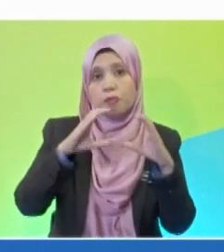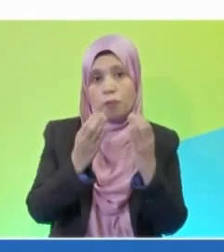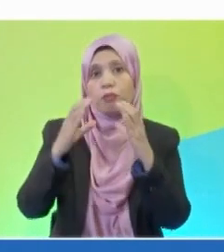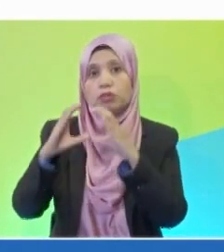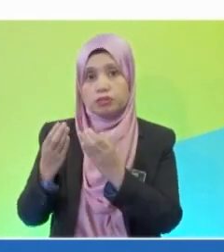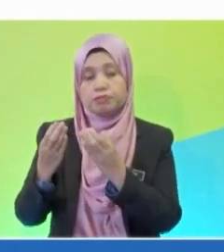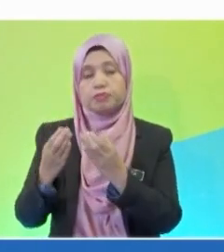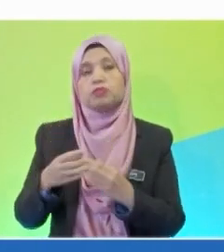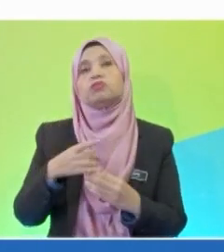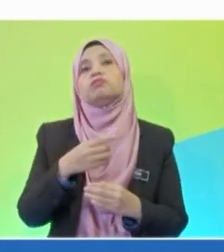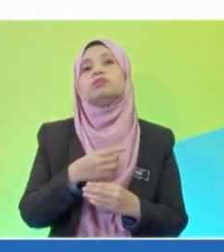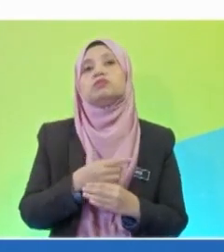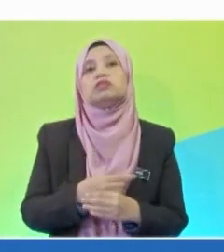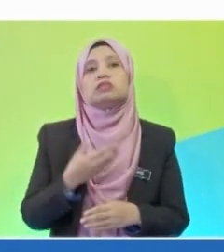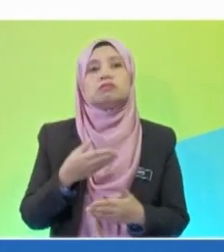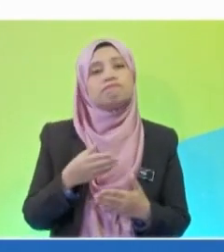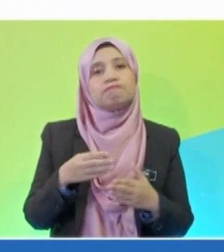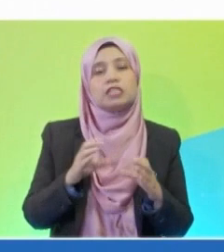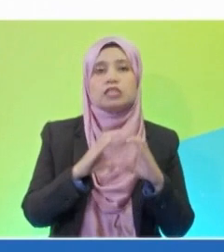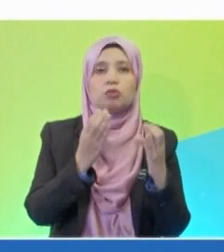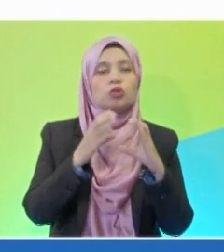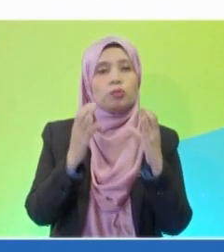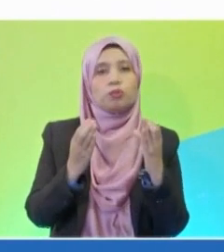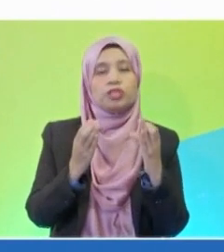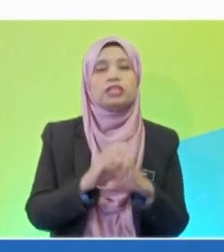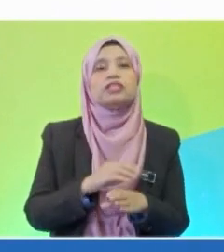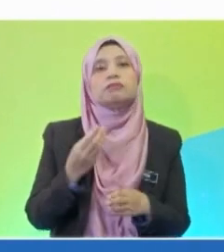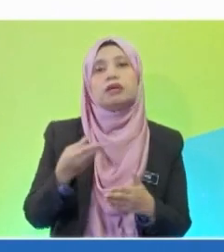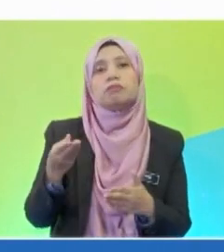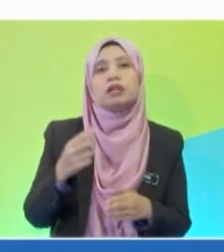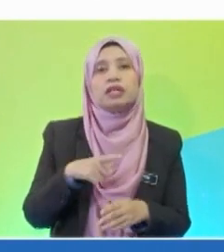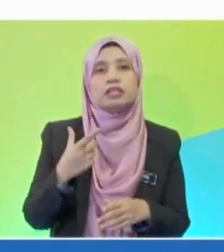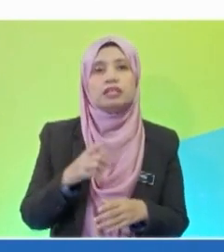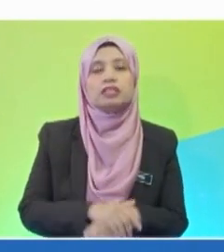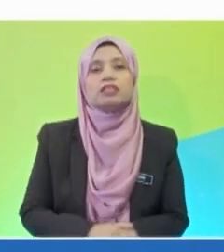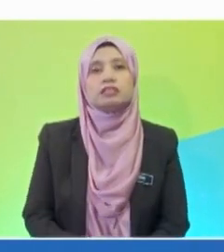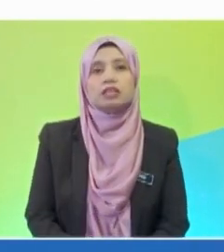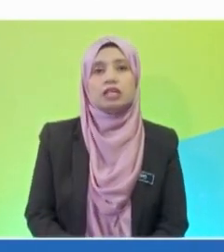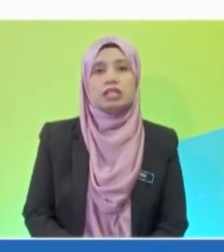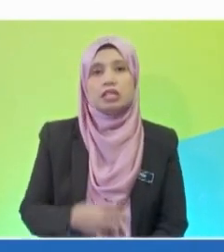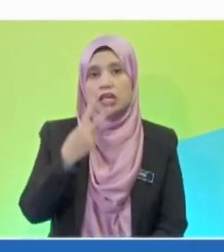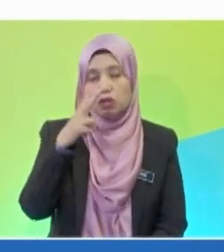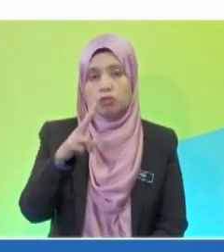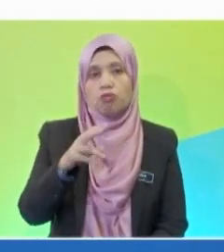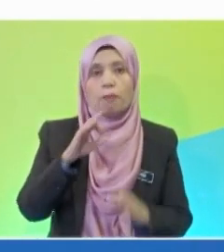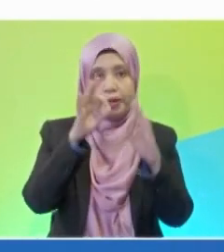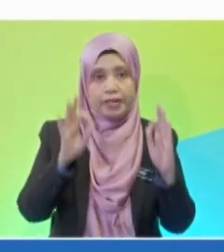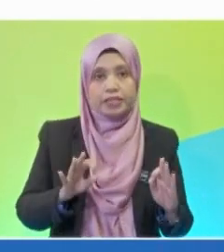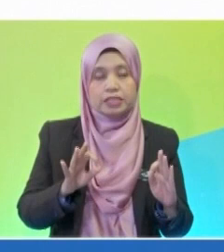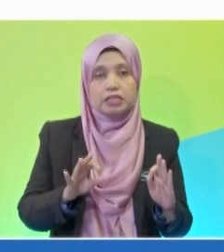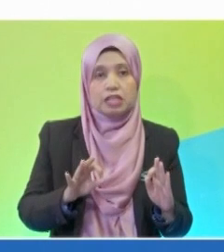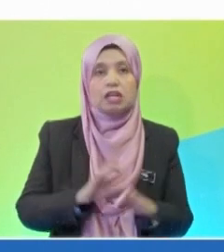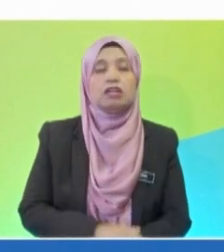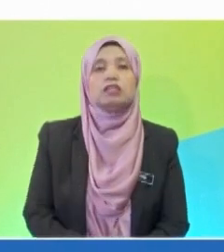dalam proses bagi bahan langsung, kerja dalam proses bagi buruh langsung, kerja dalam proses bagi cost overhead. Jadi baik, lihat format itu. Format